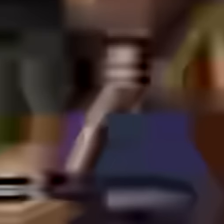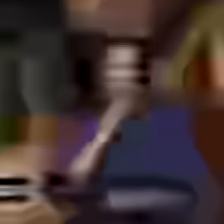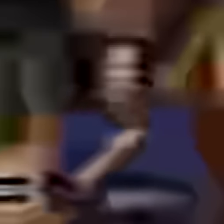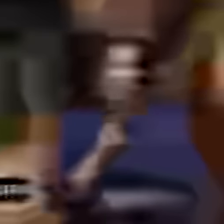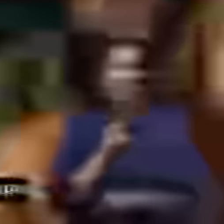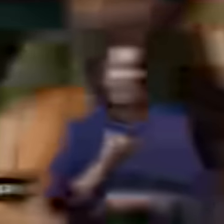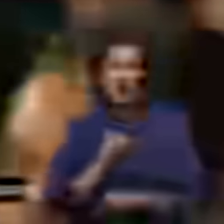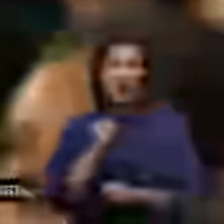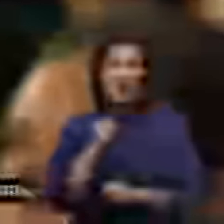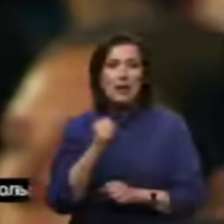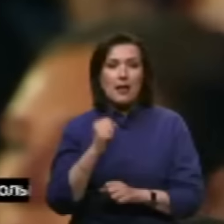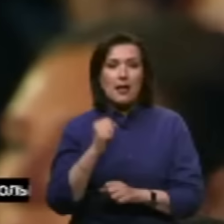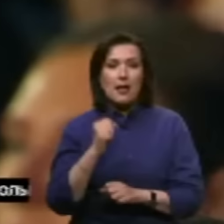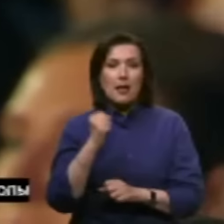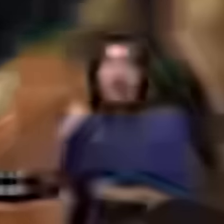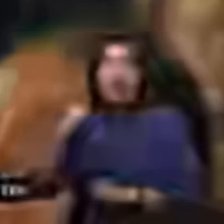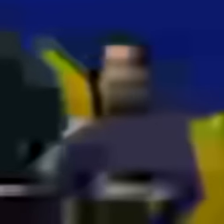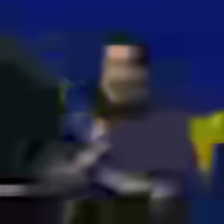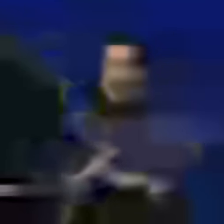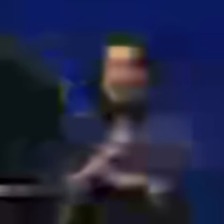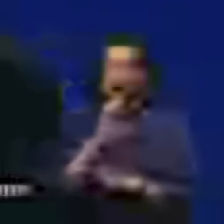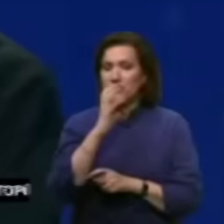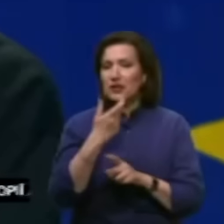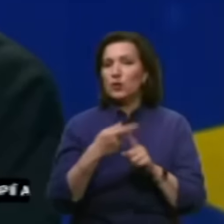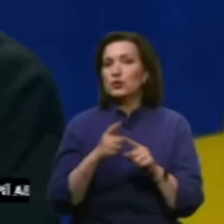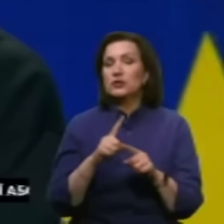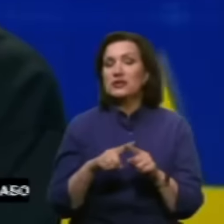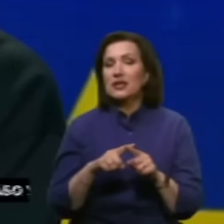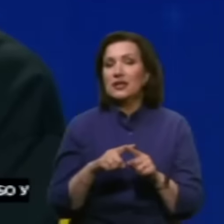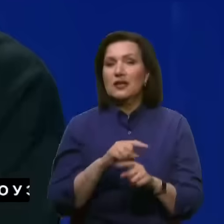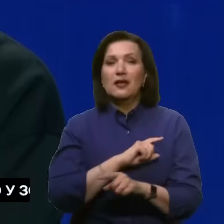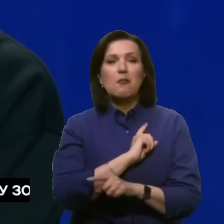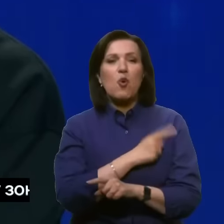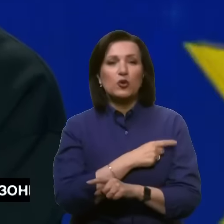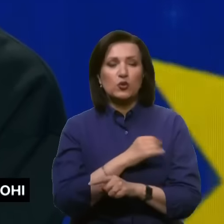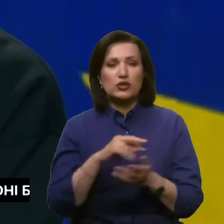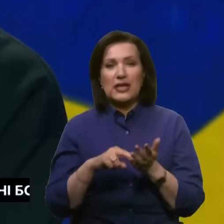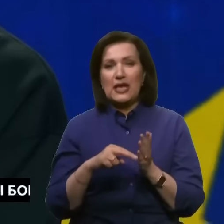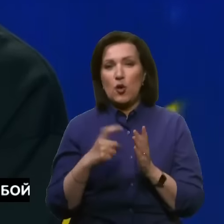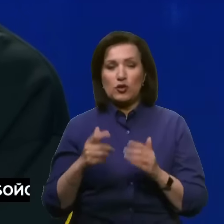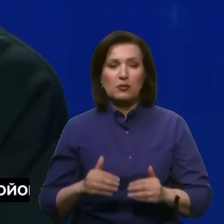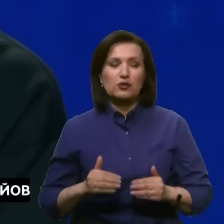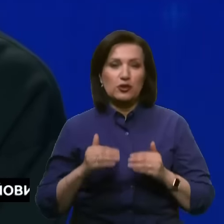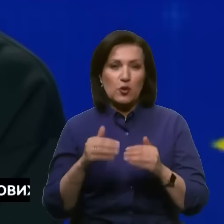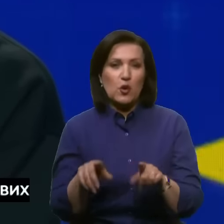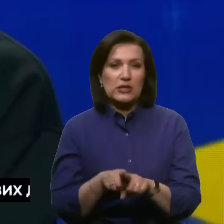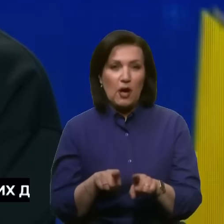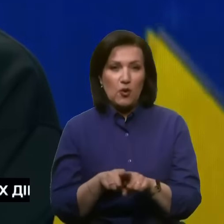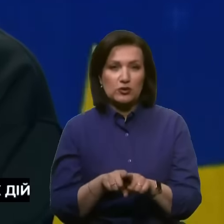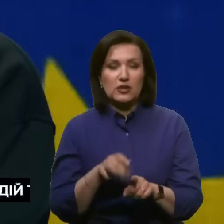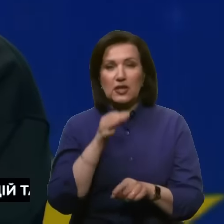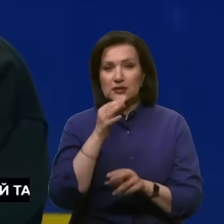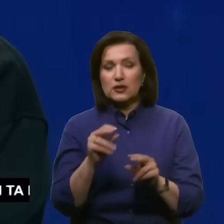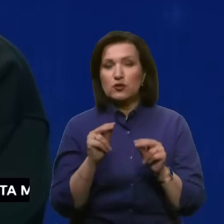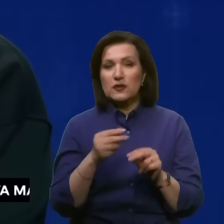Україна перемагає. Це дуже серйозно. Це потужний економічний крок також.